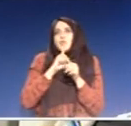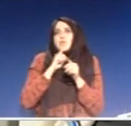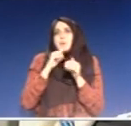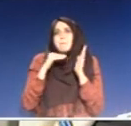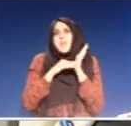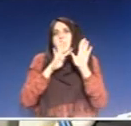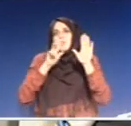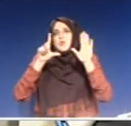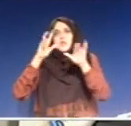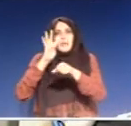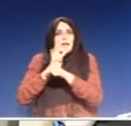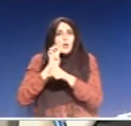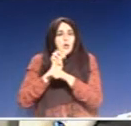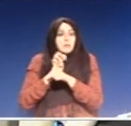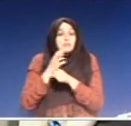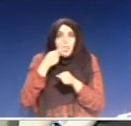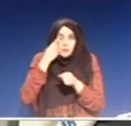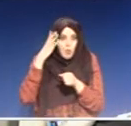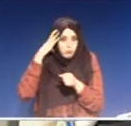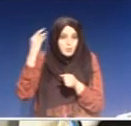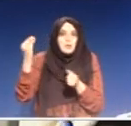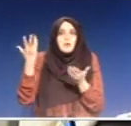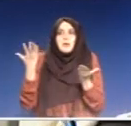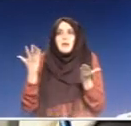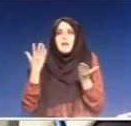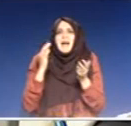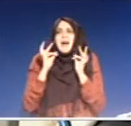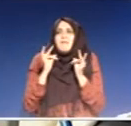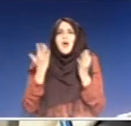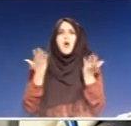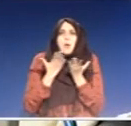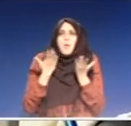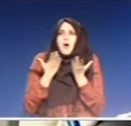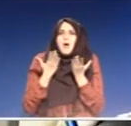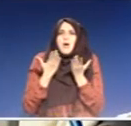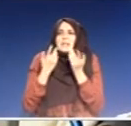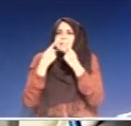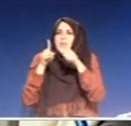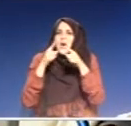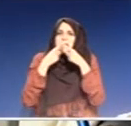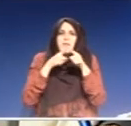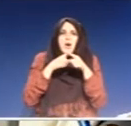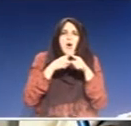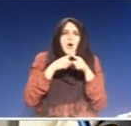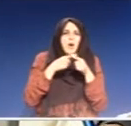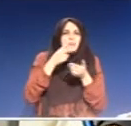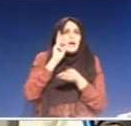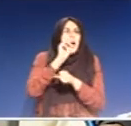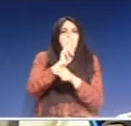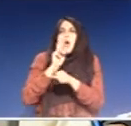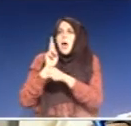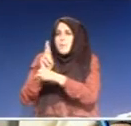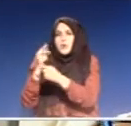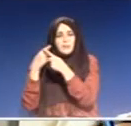طيب. هل هنا قلت الخبرة ويعني أمور غامضة والله أعلم. ونطلب من